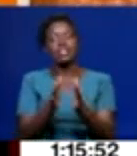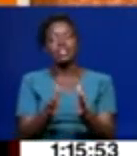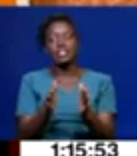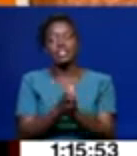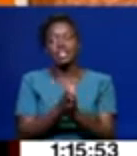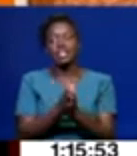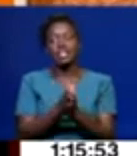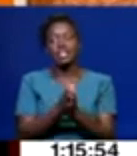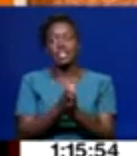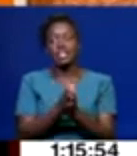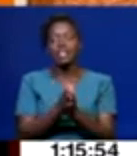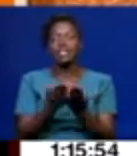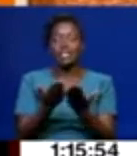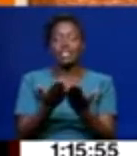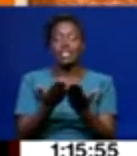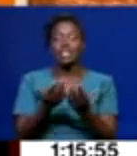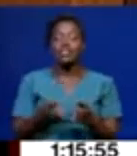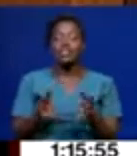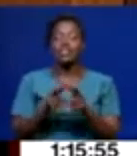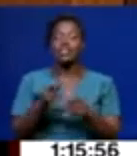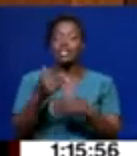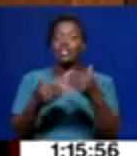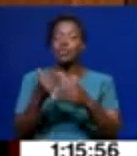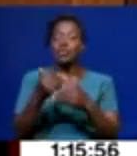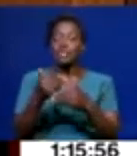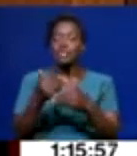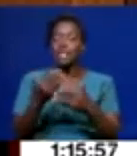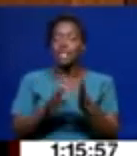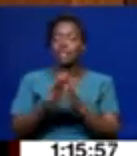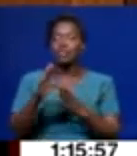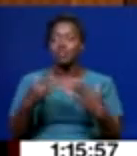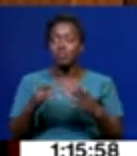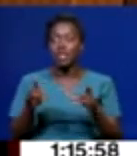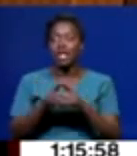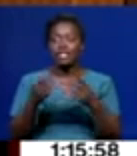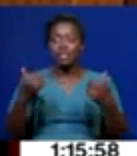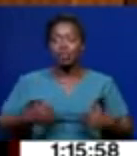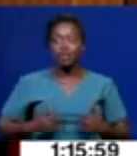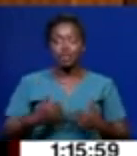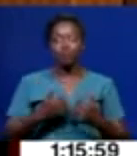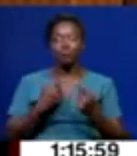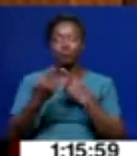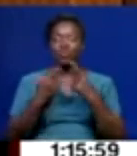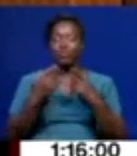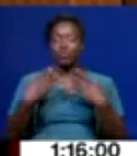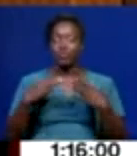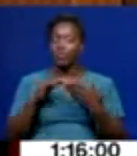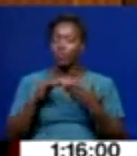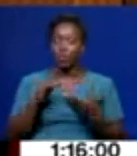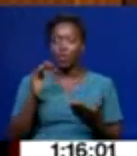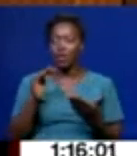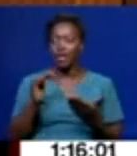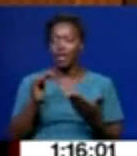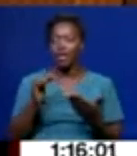anajenga wadanya na wajua alitujenga sisi. Na nikamjua kama mtu ambaye anapenda kuzungumza na watu, mtu ambaye